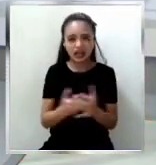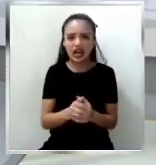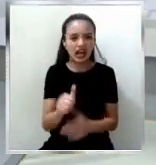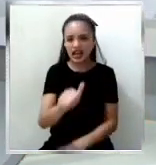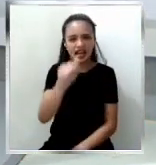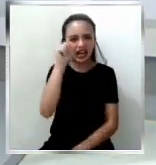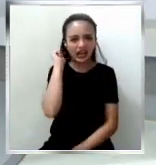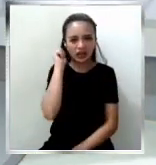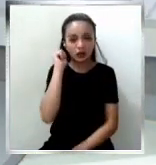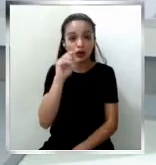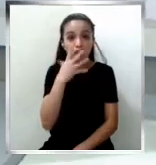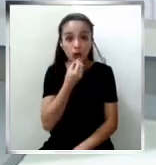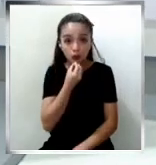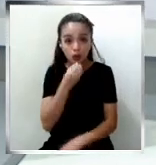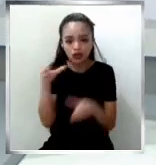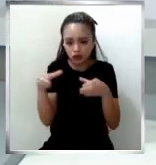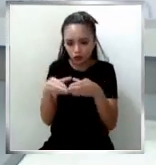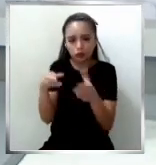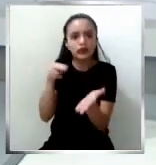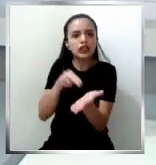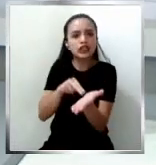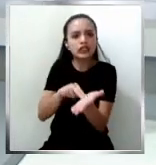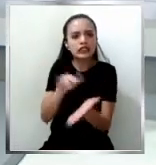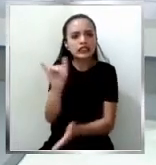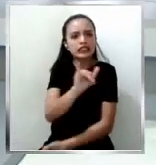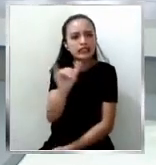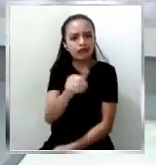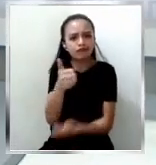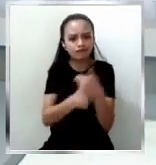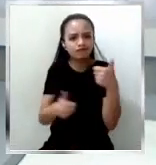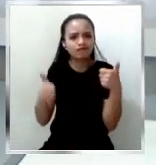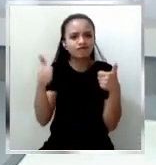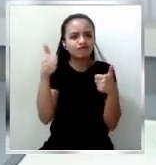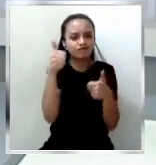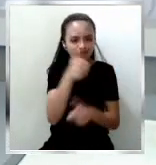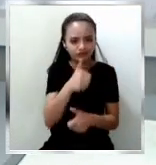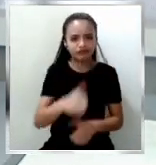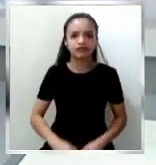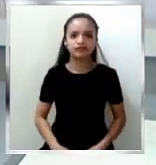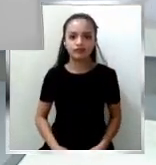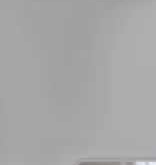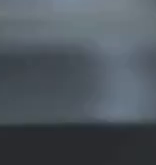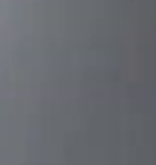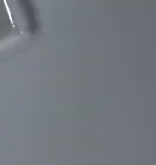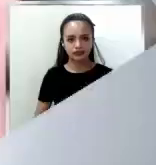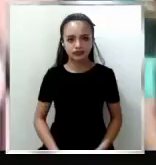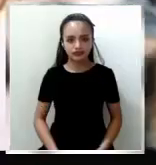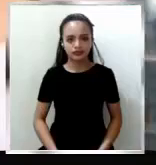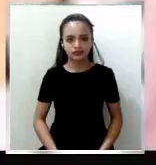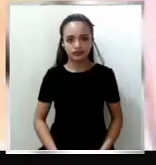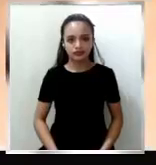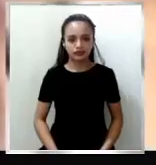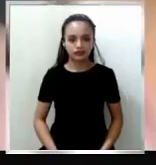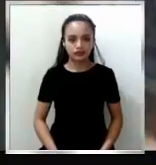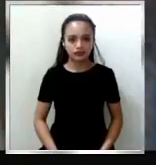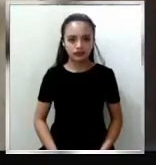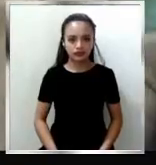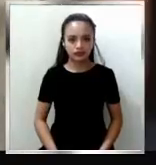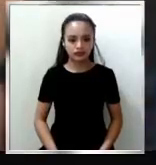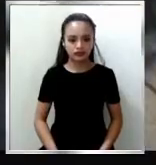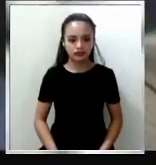samahan ng mga nurse pati na ang punong mahistrado. Nakatutok si Tina Panganiban Perez.